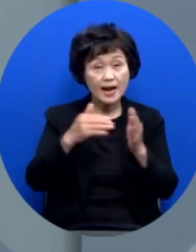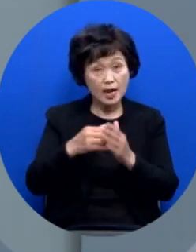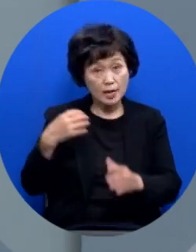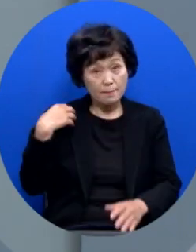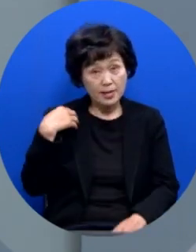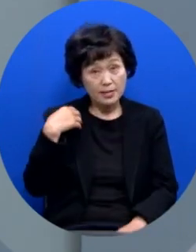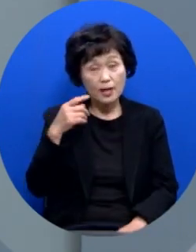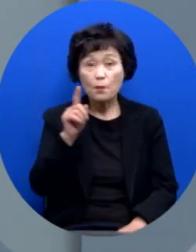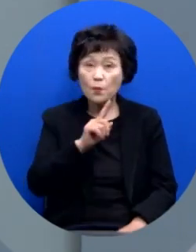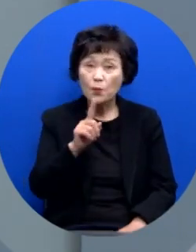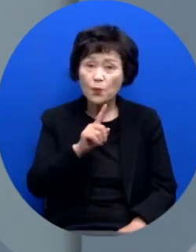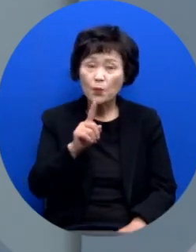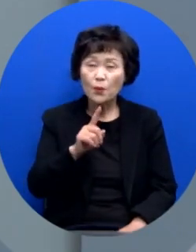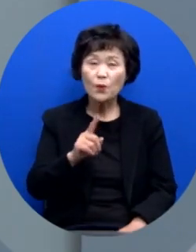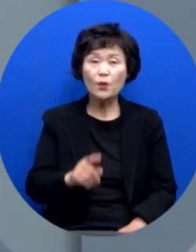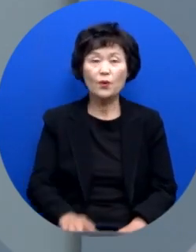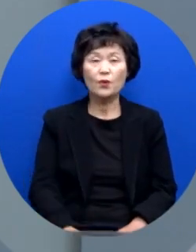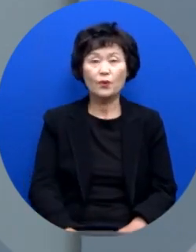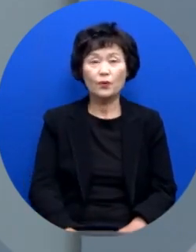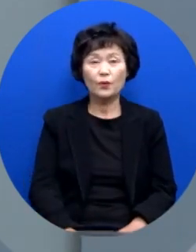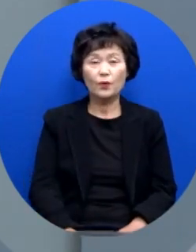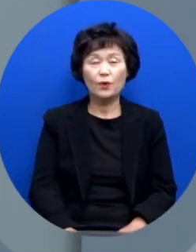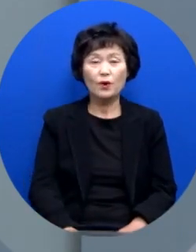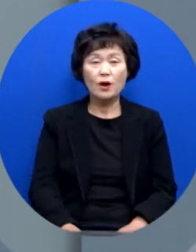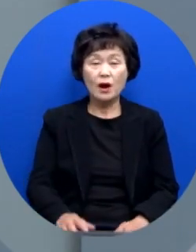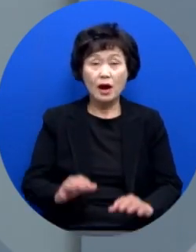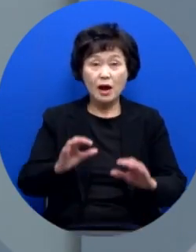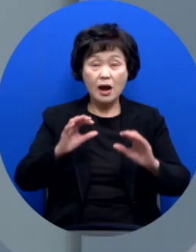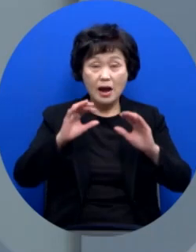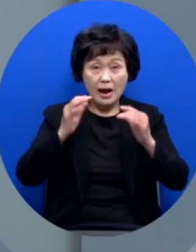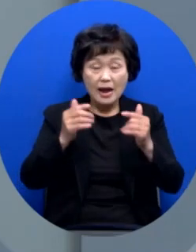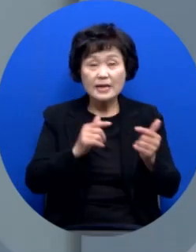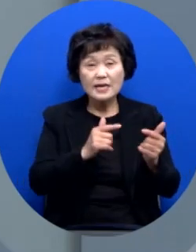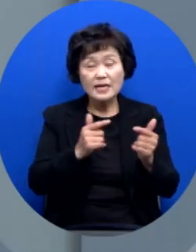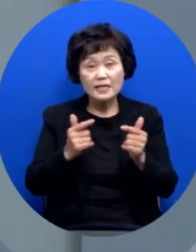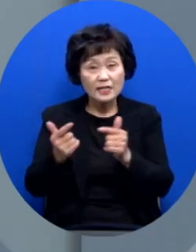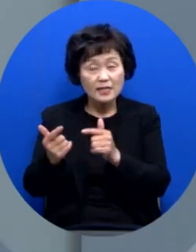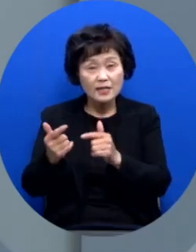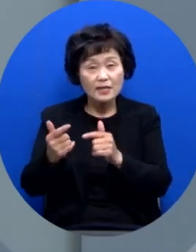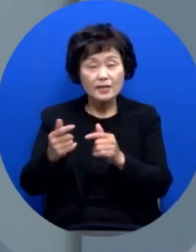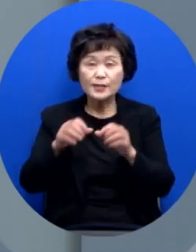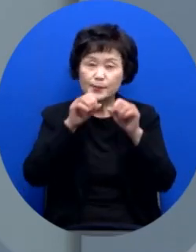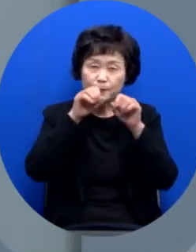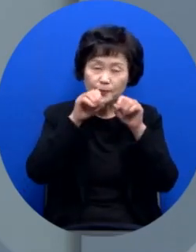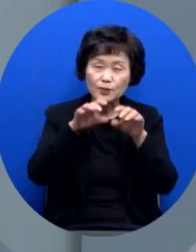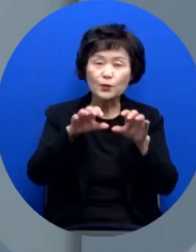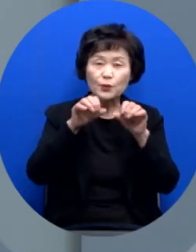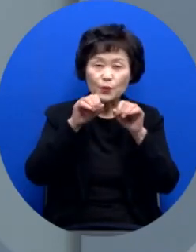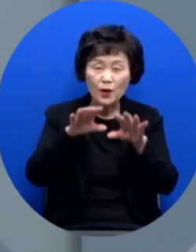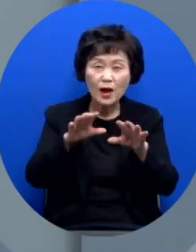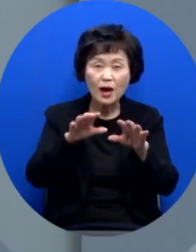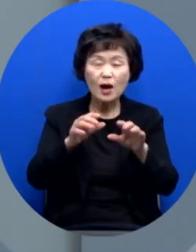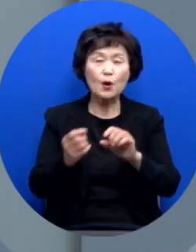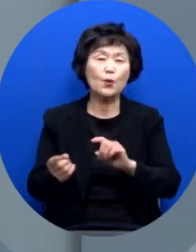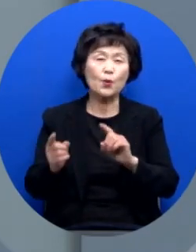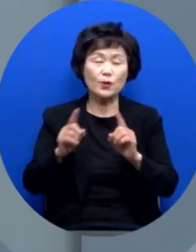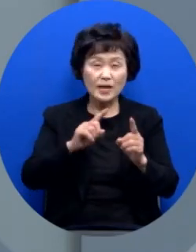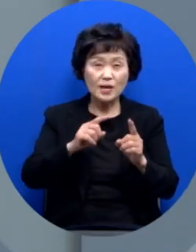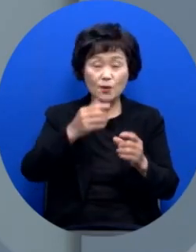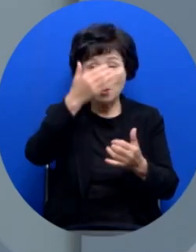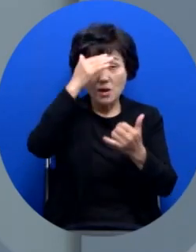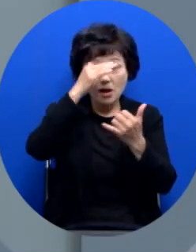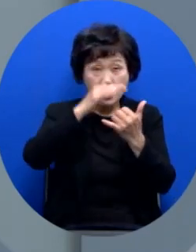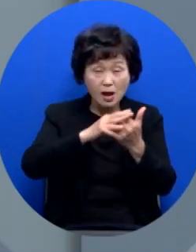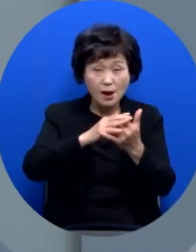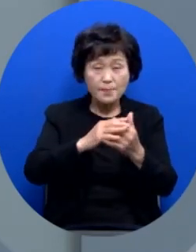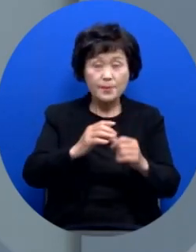계속해서 교회를 부흥하게 하는 즉 전도해서 아이들을 살리고 다음 세대가 든든히 서가게